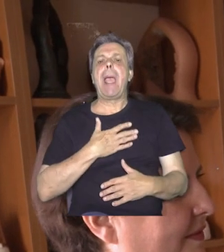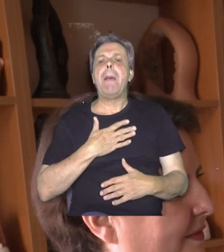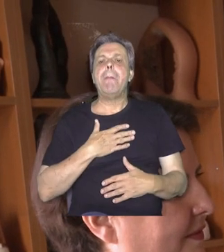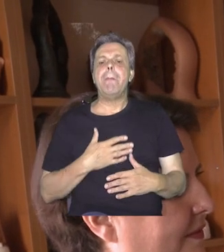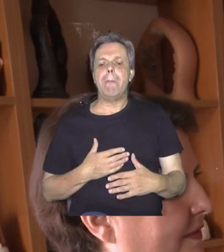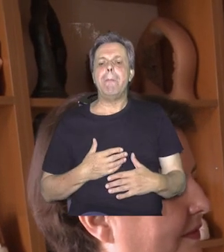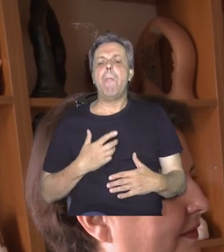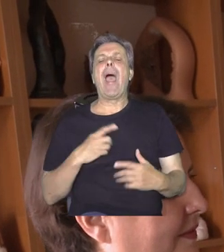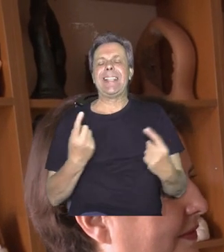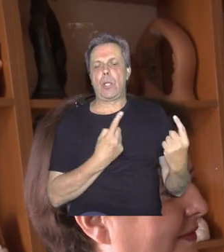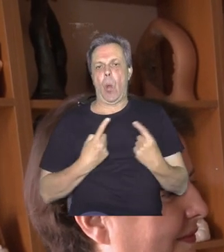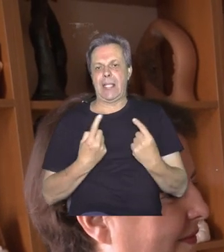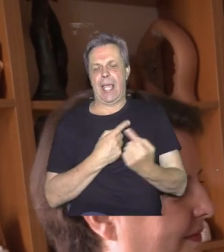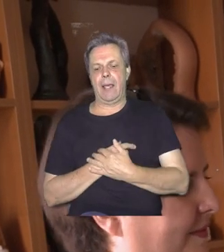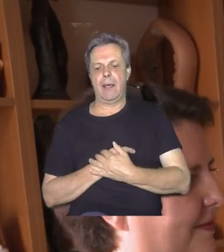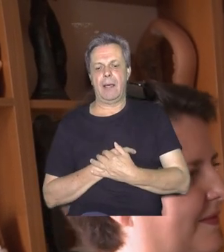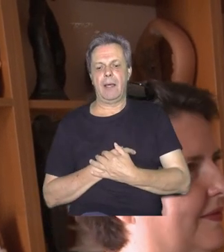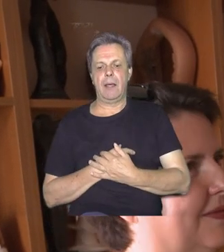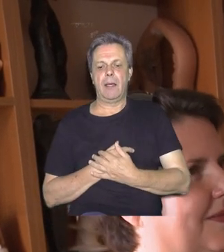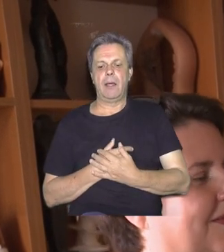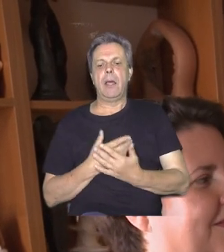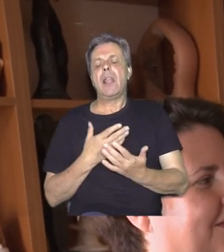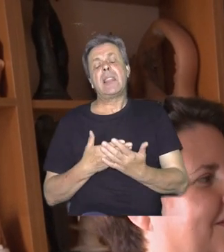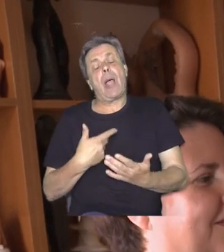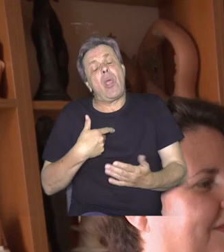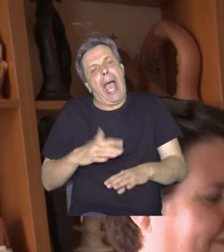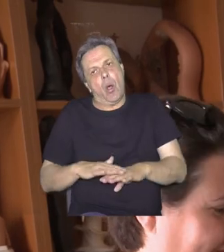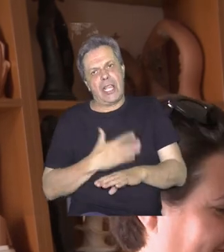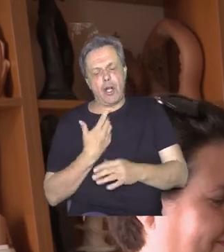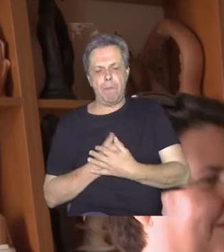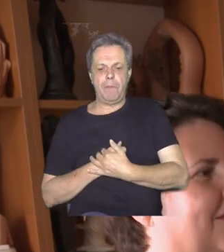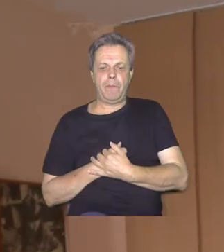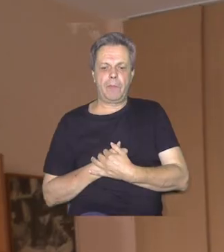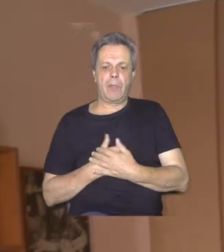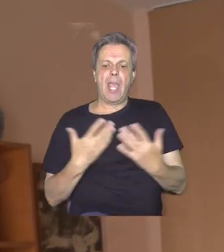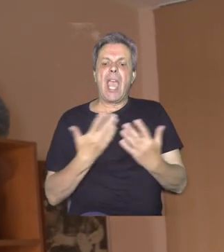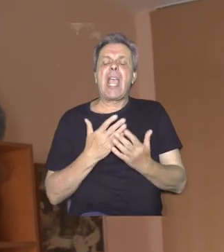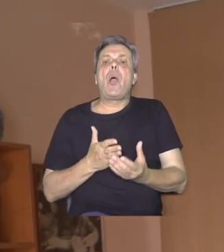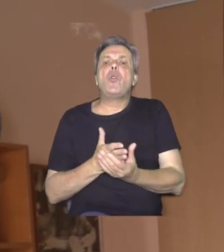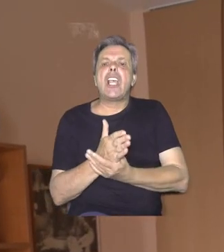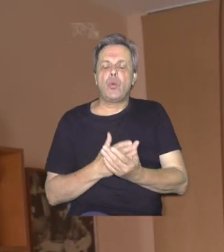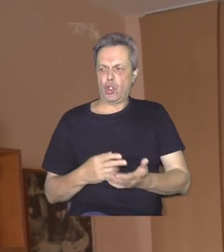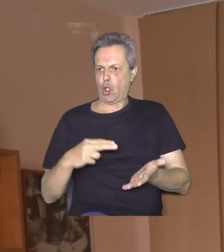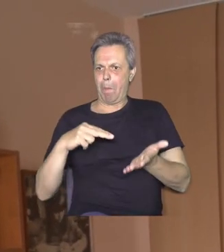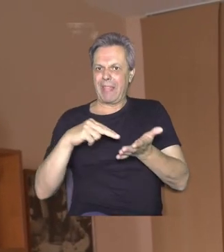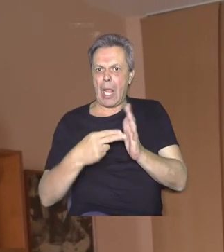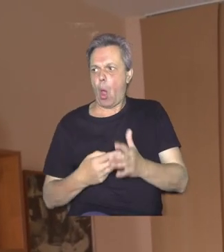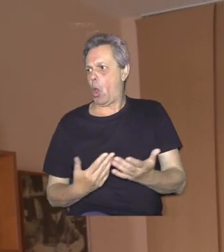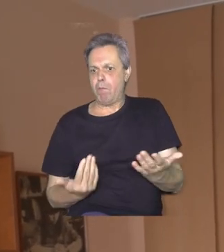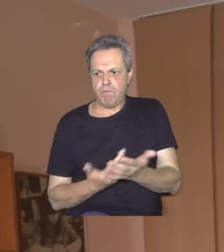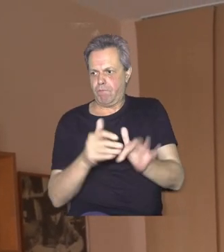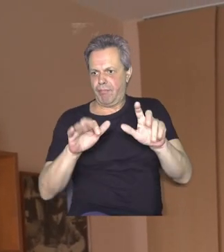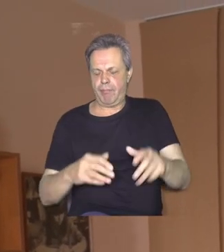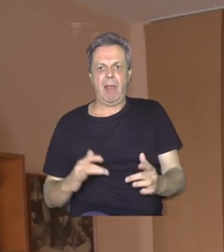neprihvaćanje moje situacije. Tako ja osjećam. Kako se služite